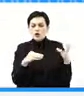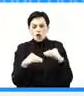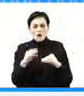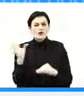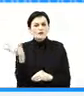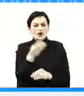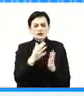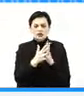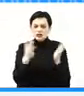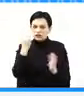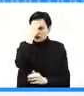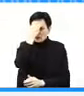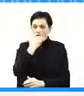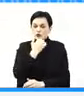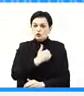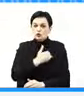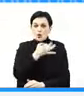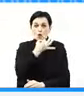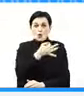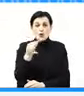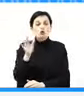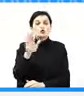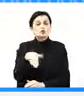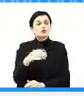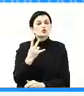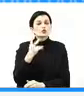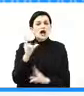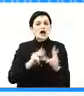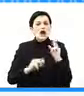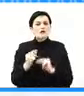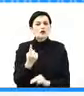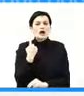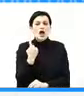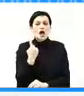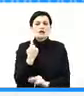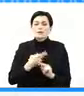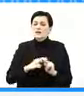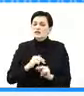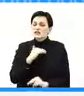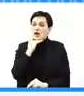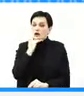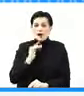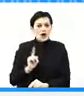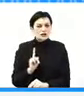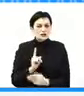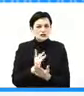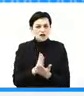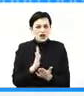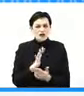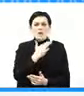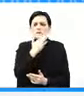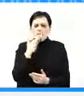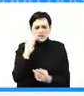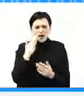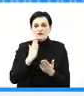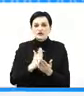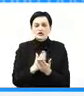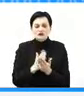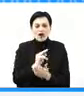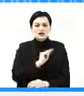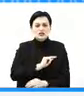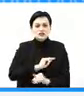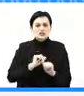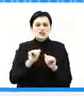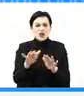დიდი მადლობა მინდა გადაუხადო, თუმცა გავითვალისწინოთ ერთი რამ, რომ ეს ყველაფერი არ არის საკმარისი. კიდევ ძალიან ბევრი გვაქვს